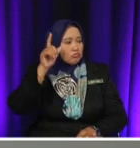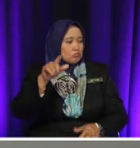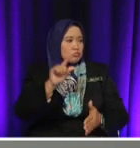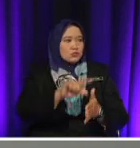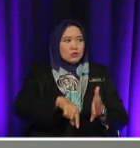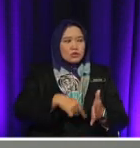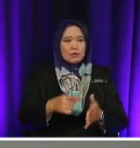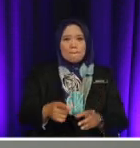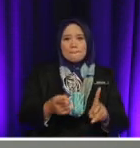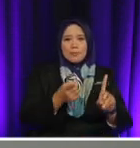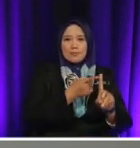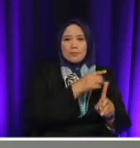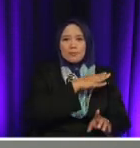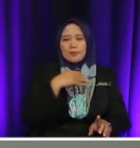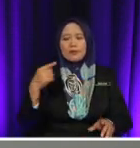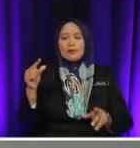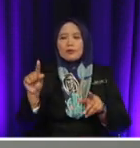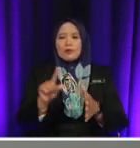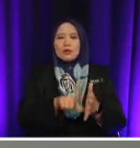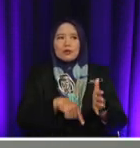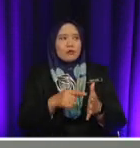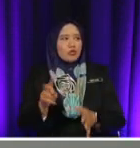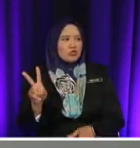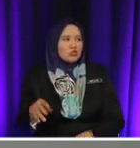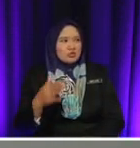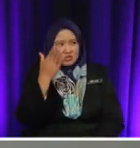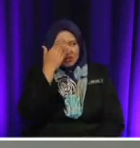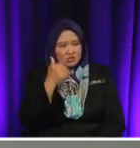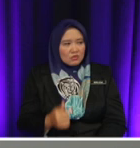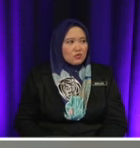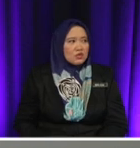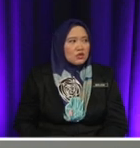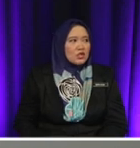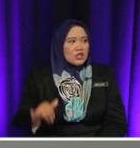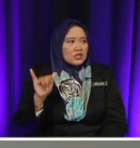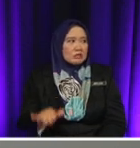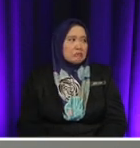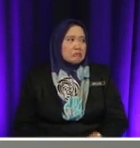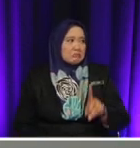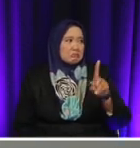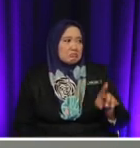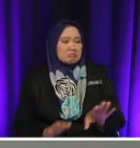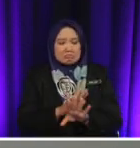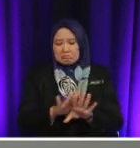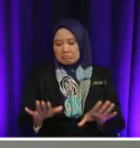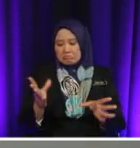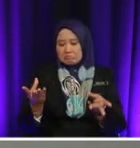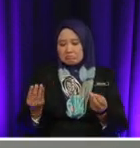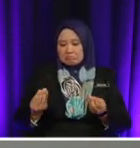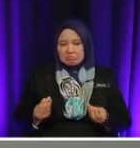buat graf lengkung freeh betul okey Kenapa yang pertama itu tidak diterima Kenapa yang kedua tu